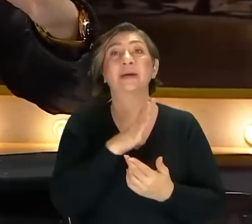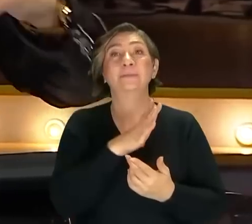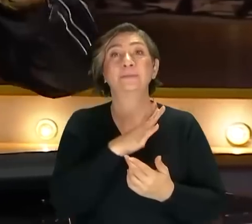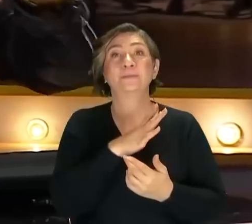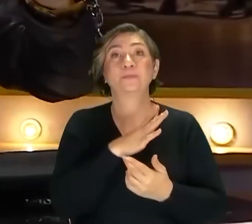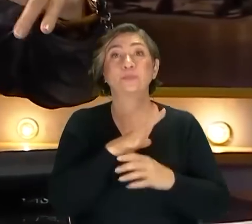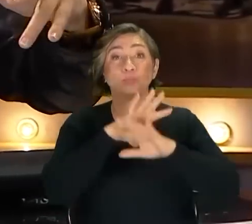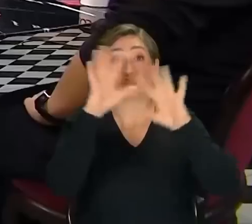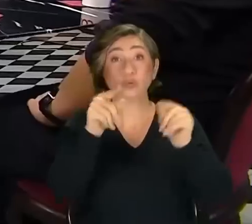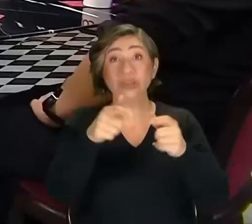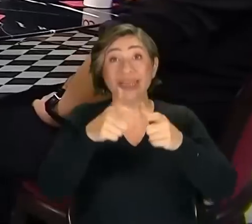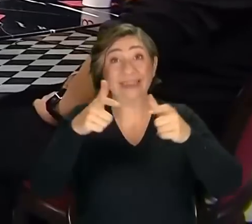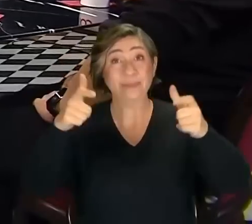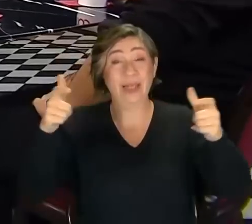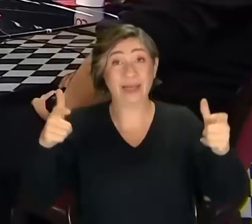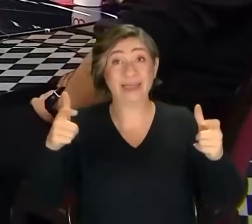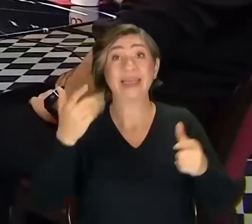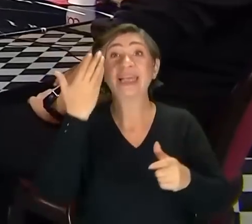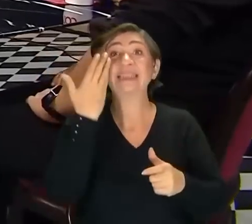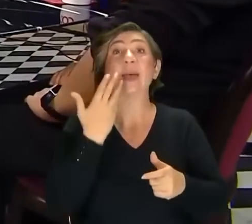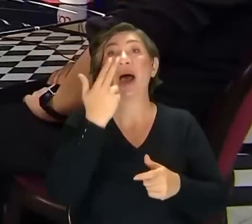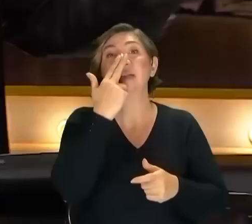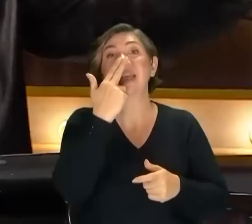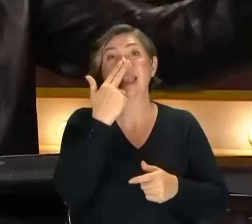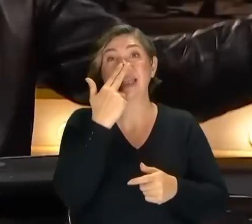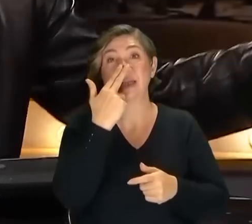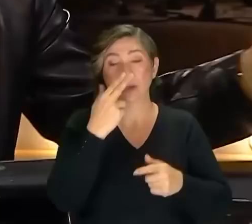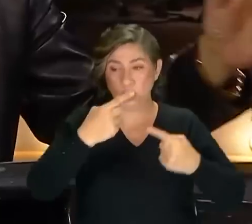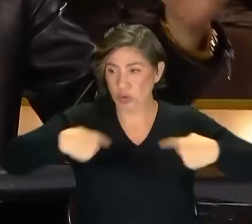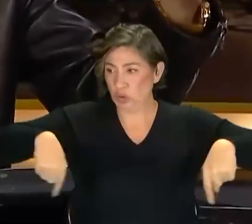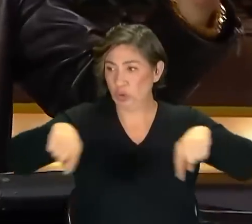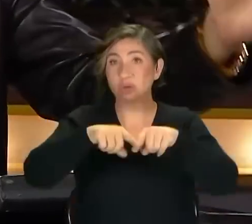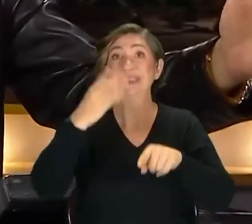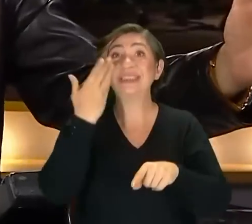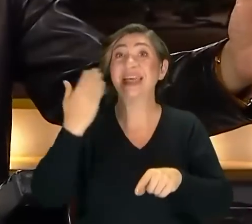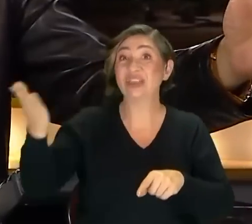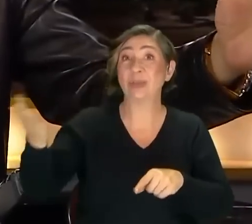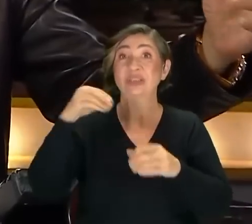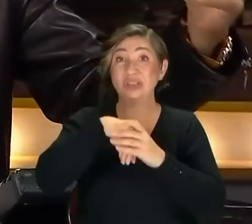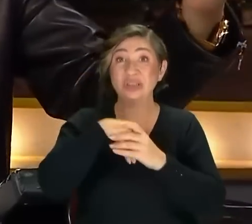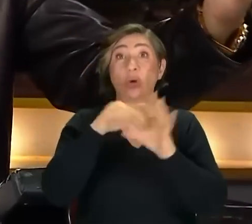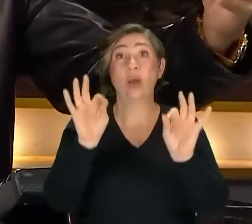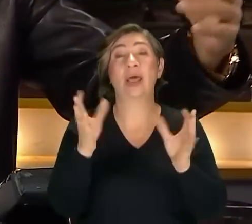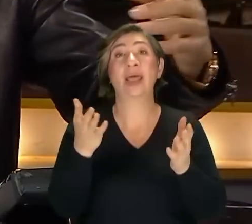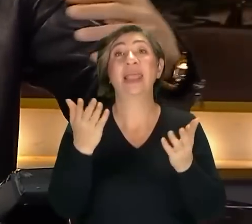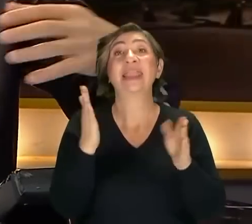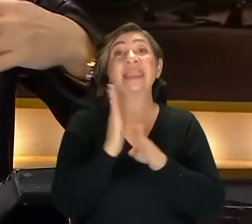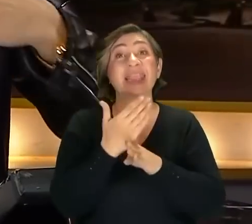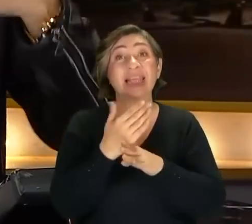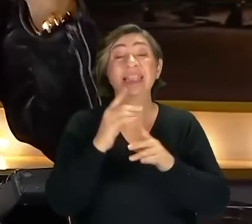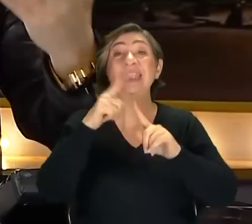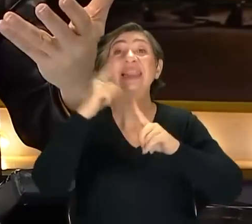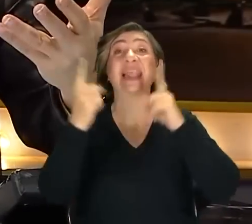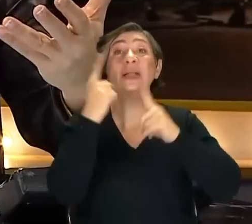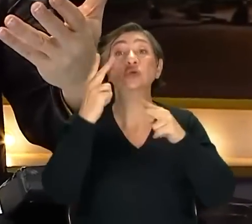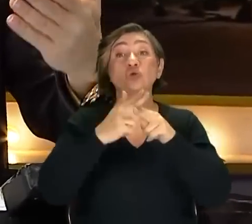Bu bütün bu gelişmeler, izleme alışkanlıkları yani stüdyomuzdaki seyircilerimiz için de öyle. Çünkü